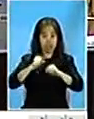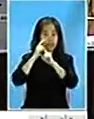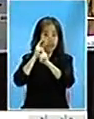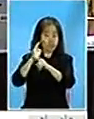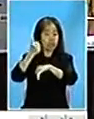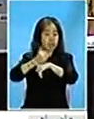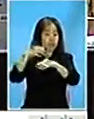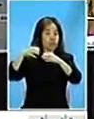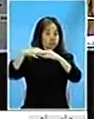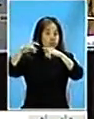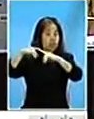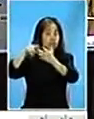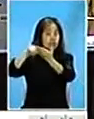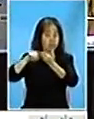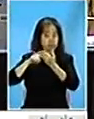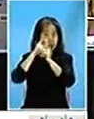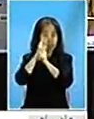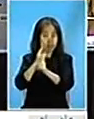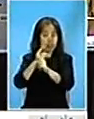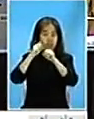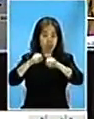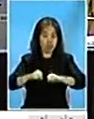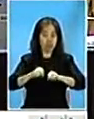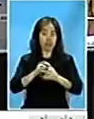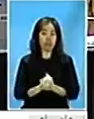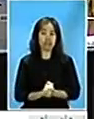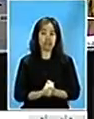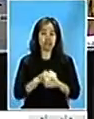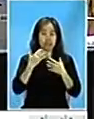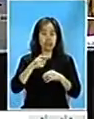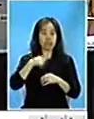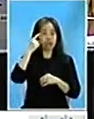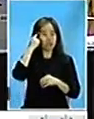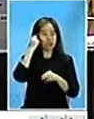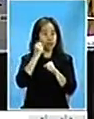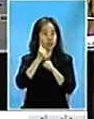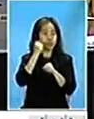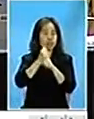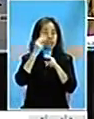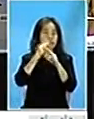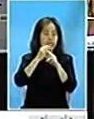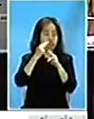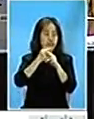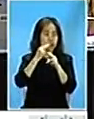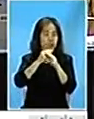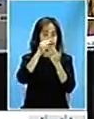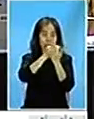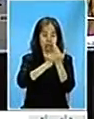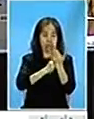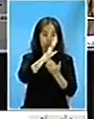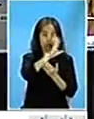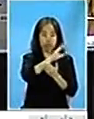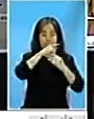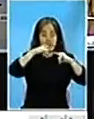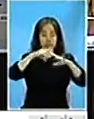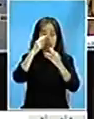ำเสนอนะครับเอาตามนั้นเลยนะครับแล้วก็จะน่าจะมีการส่งรายชื่อทั้งฝ่ายค้านและฝ่ายรัฐบา